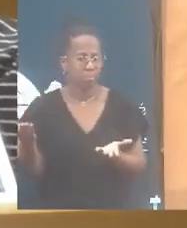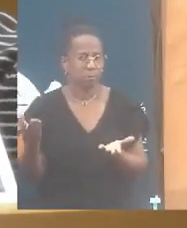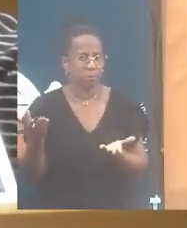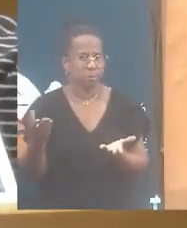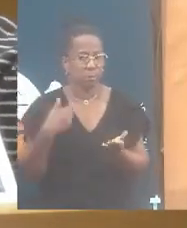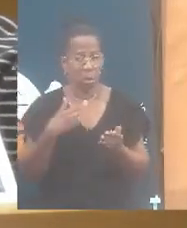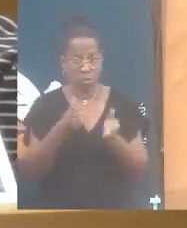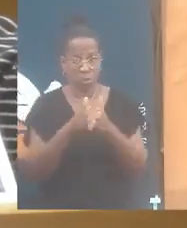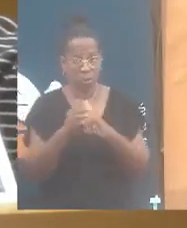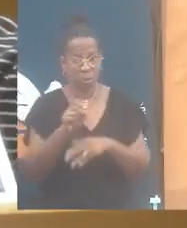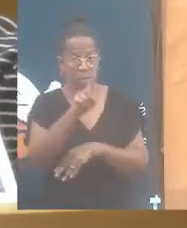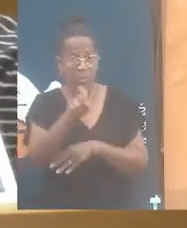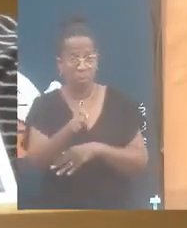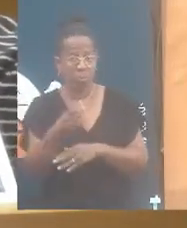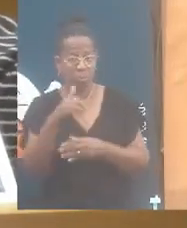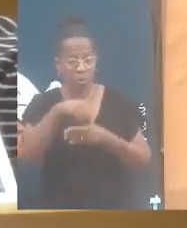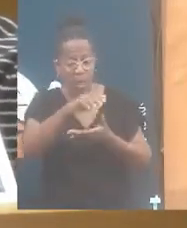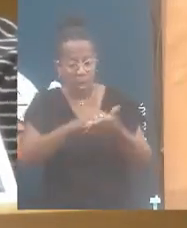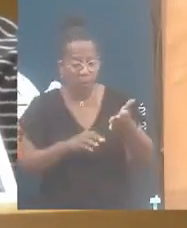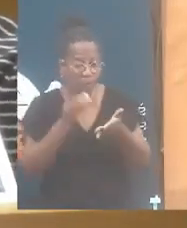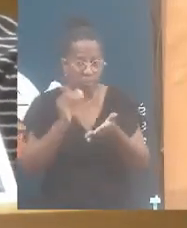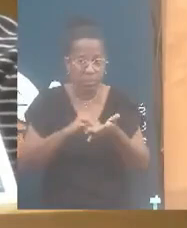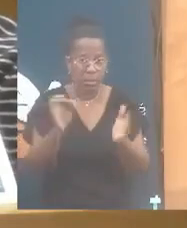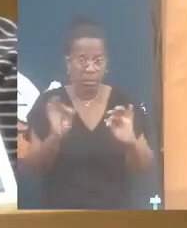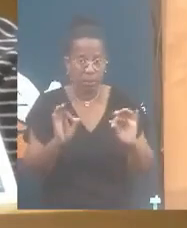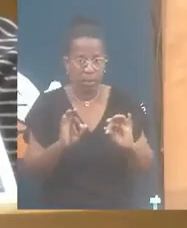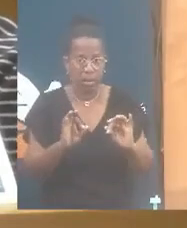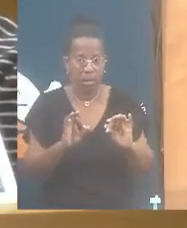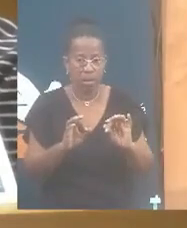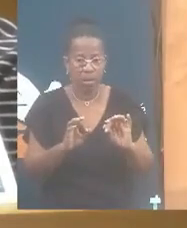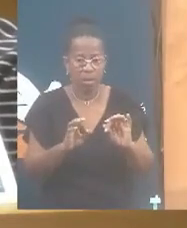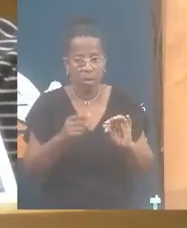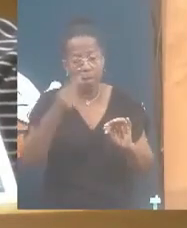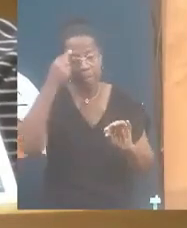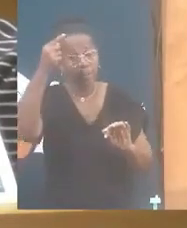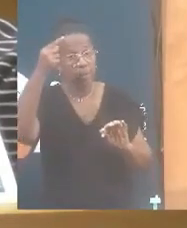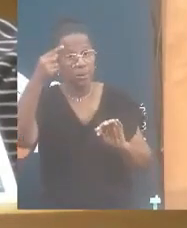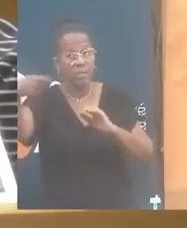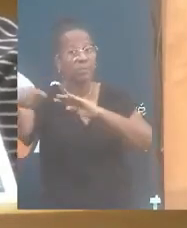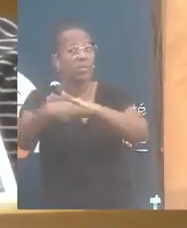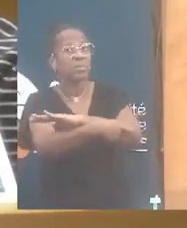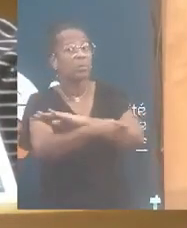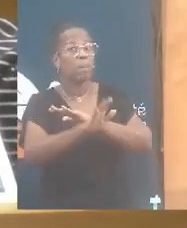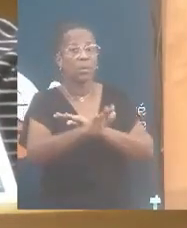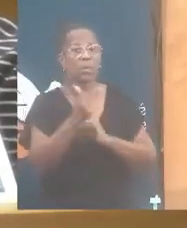je pose la question, parce que ce n'est pas dit dans le rapport, à quelle source de financement fait-on allusion?